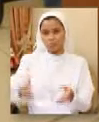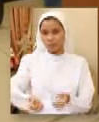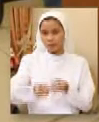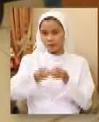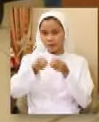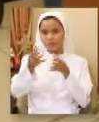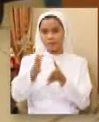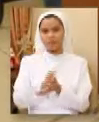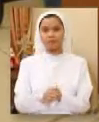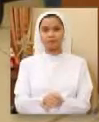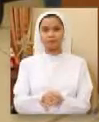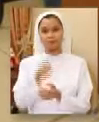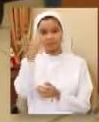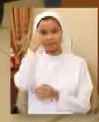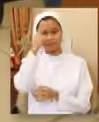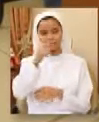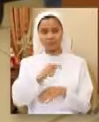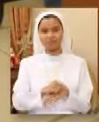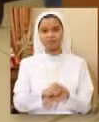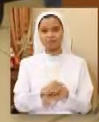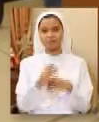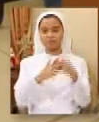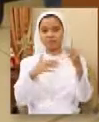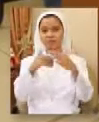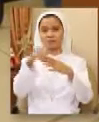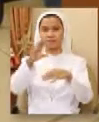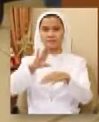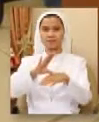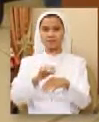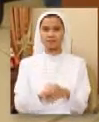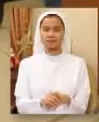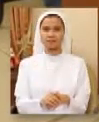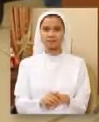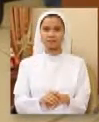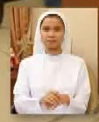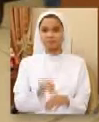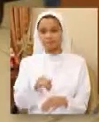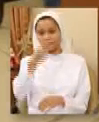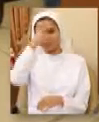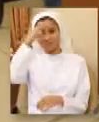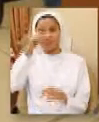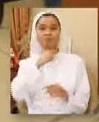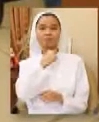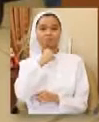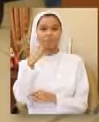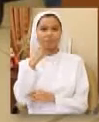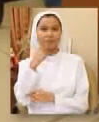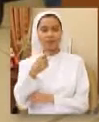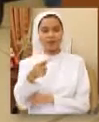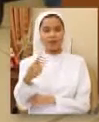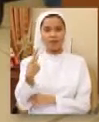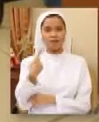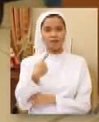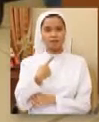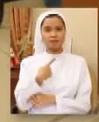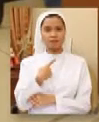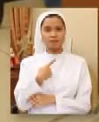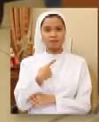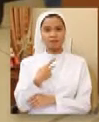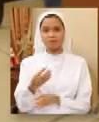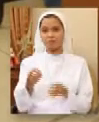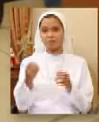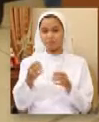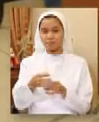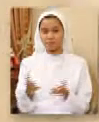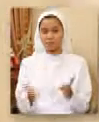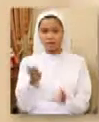pare, meron ngayon mga strategies dyan sa fundraising. Yes. Halimbawa yung pledges. Ha? Ako, nagpapagawa ko na ng konvento